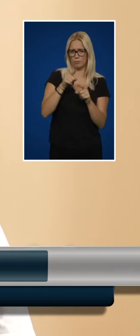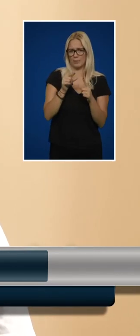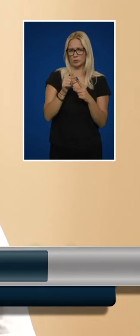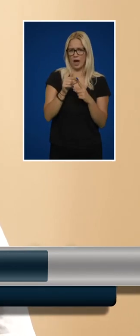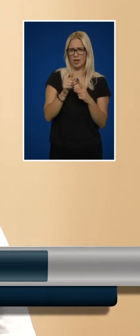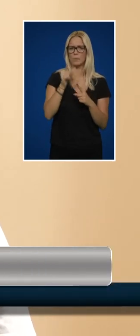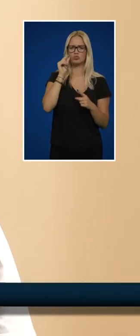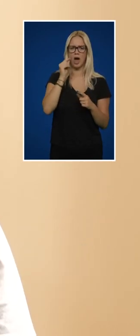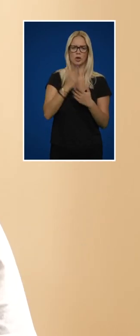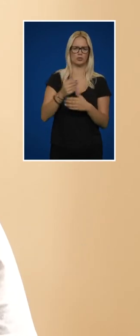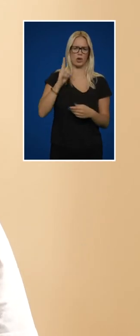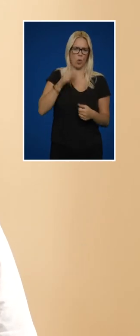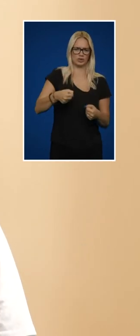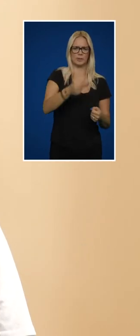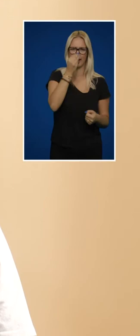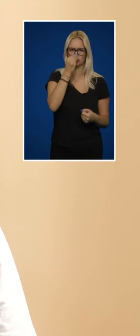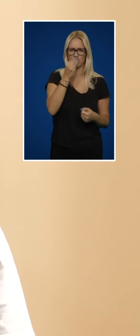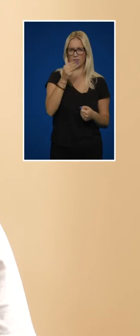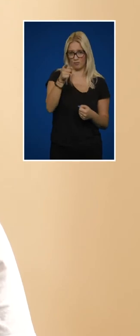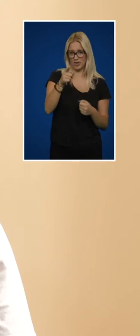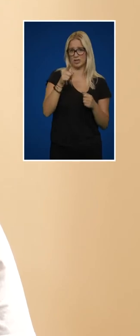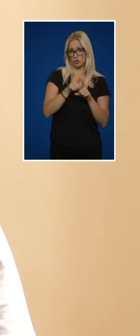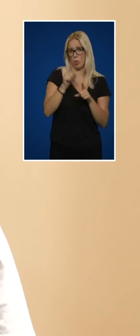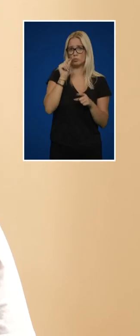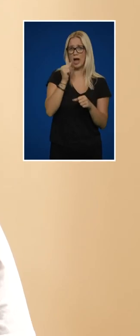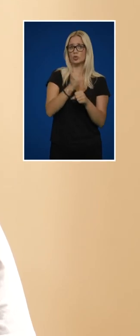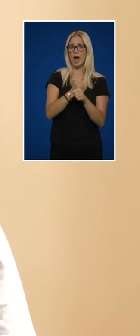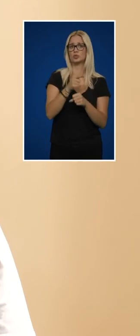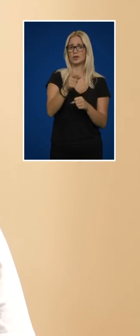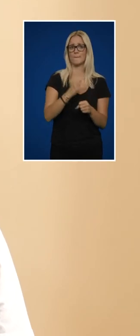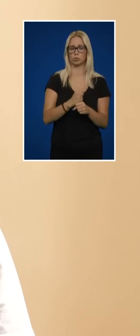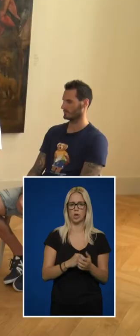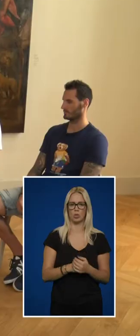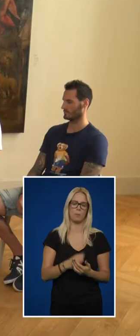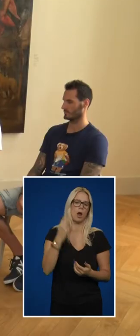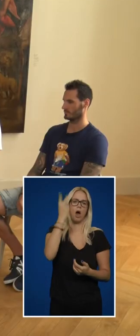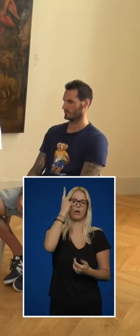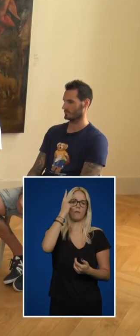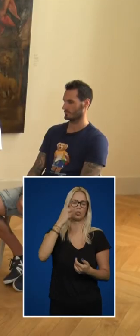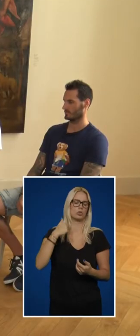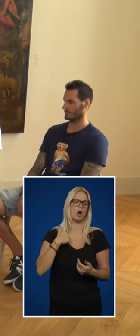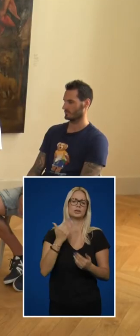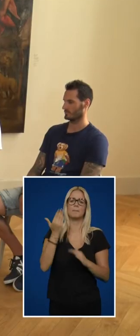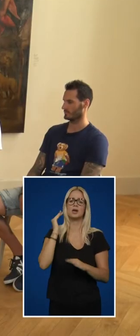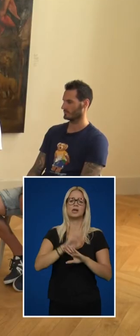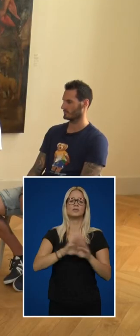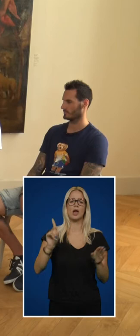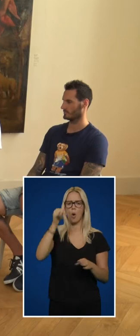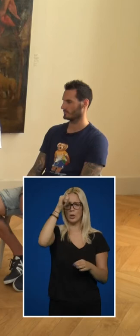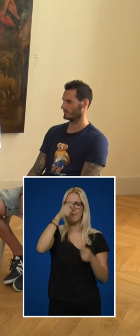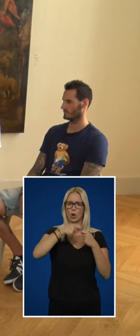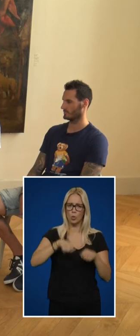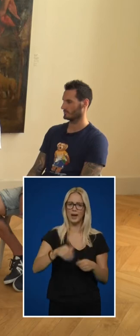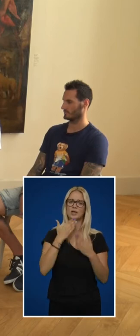hvale vrijednu akciju. Često puta mi nismo ni svjesni težine situacije i kako se ljudi odnose prema